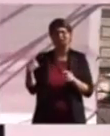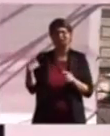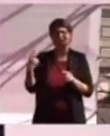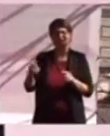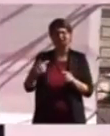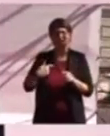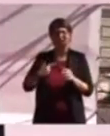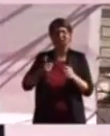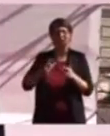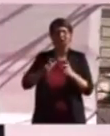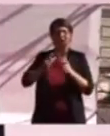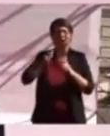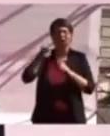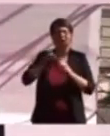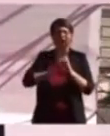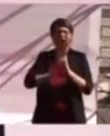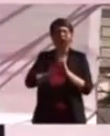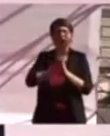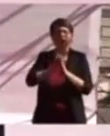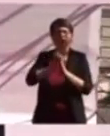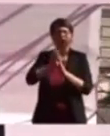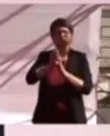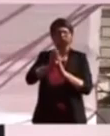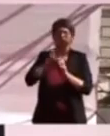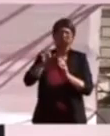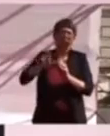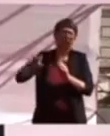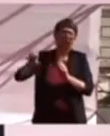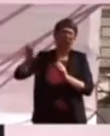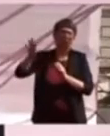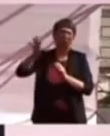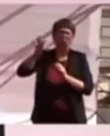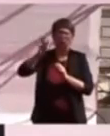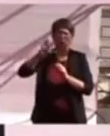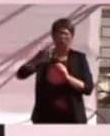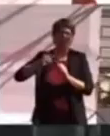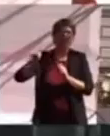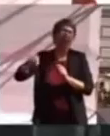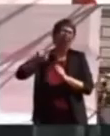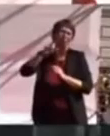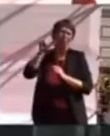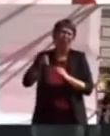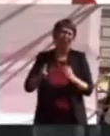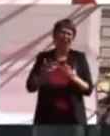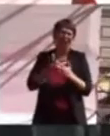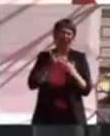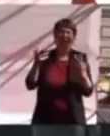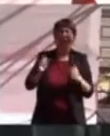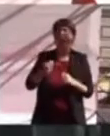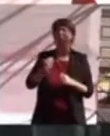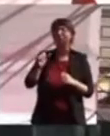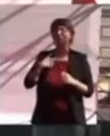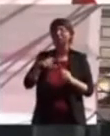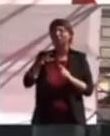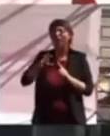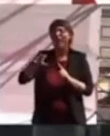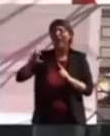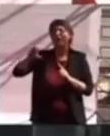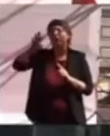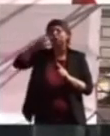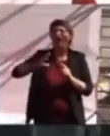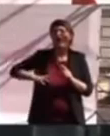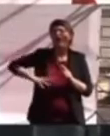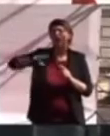tutti i paesi europei è chiaramente anche in italia guardatele la prima volta in tutte le regioni e in tutte le regioni questo è un elemento